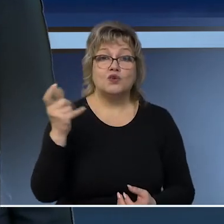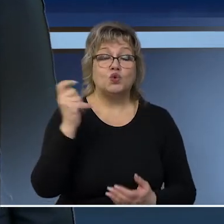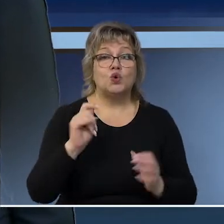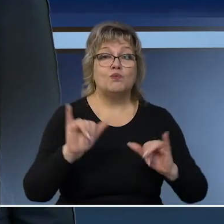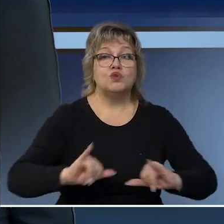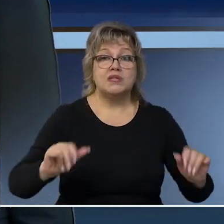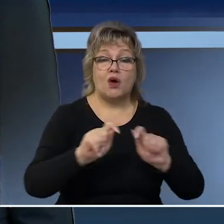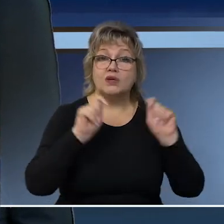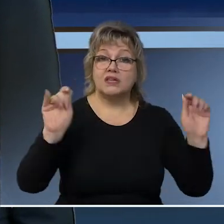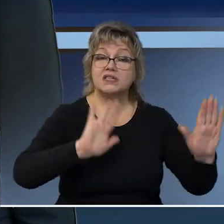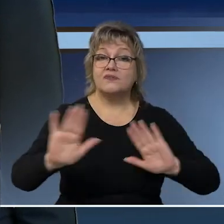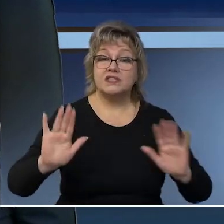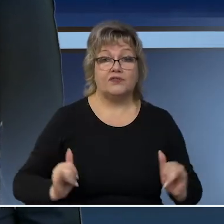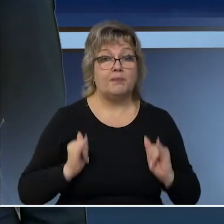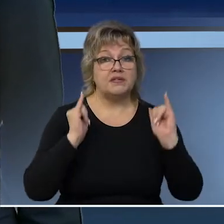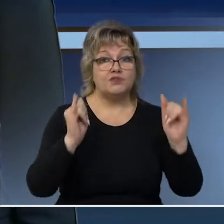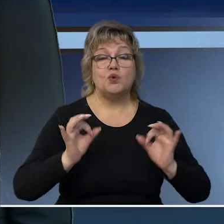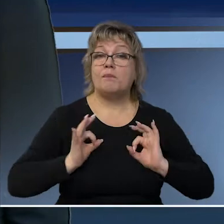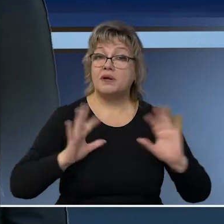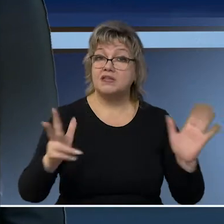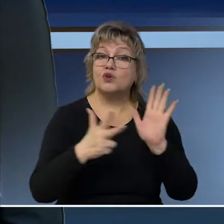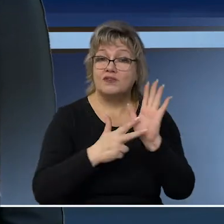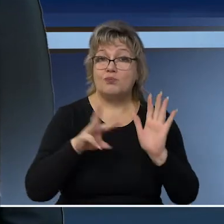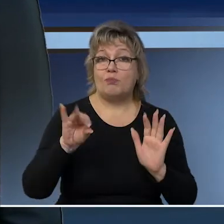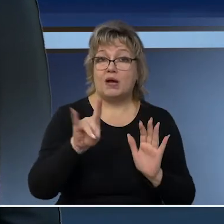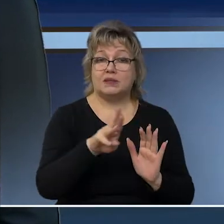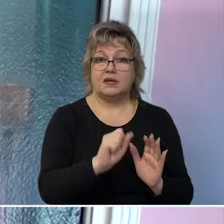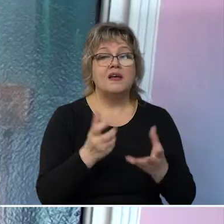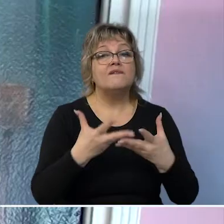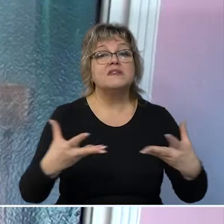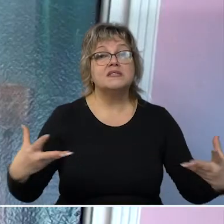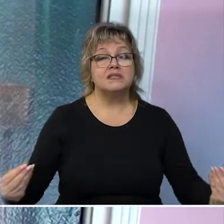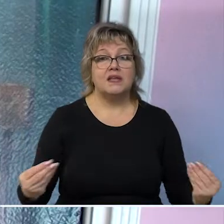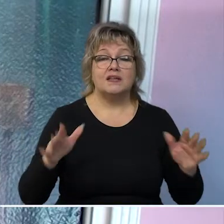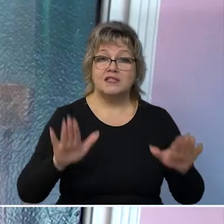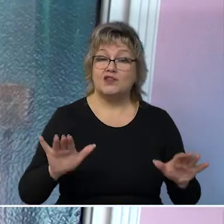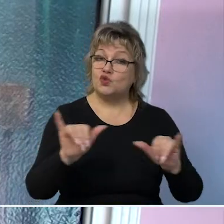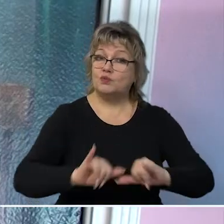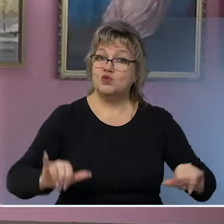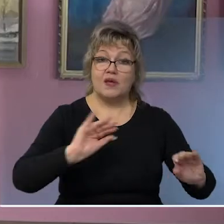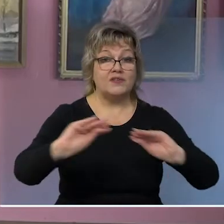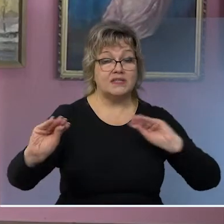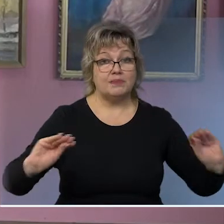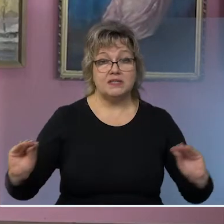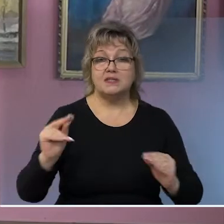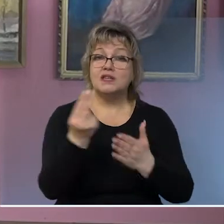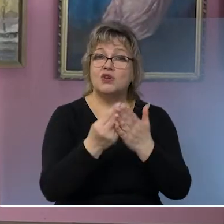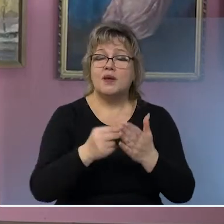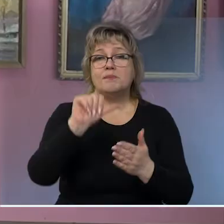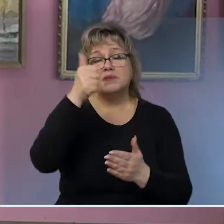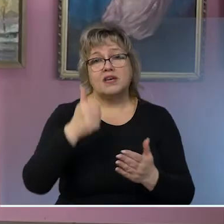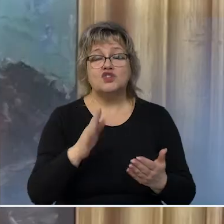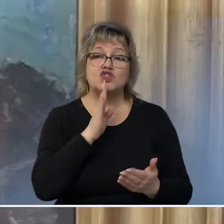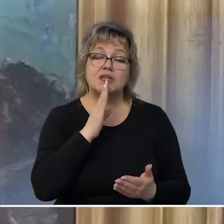Сальском художественном музее открылась выставка, посвященная празднику 8 марта. Весна царствует в музее. В экспозиции